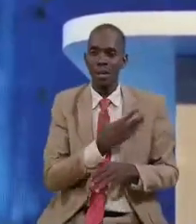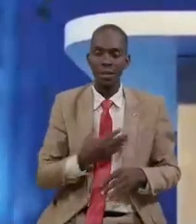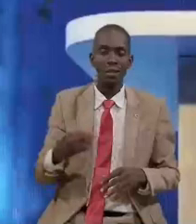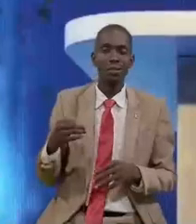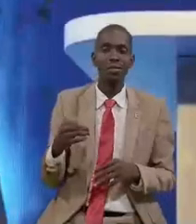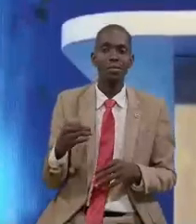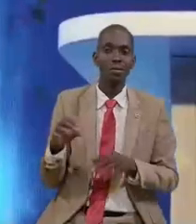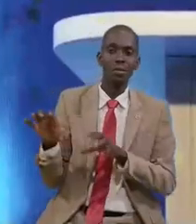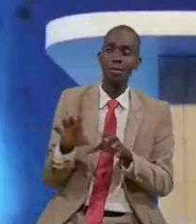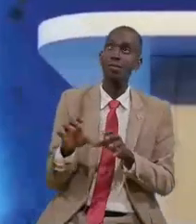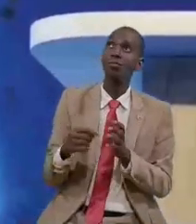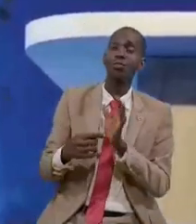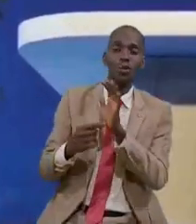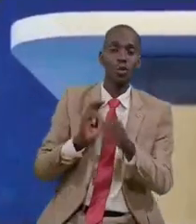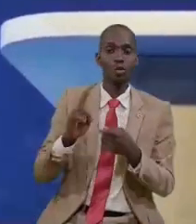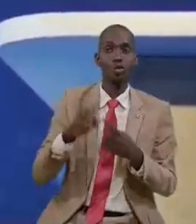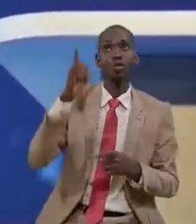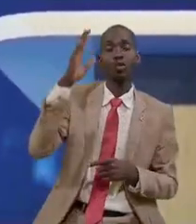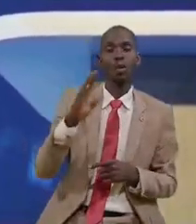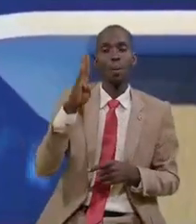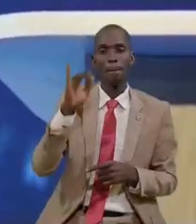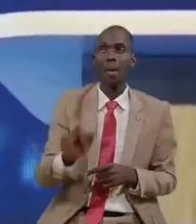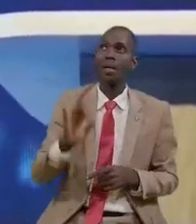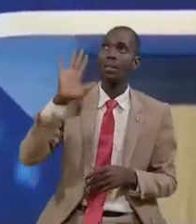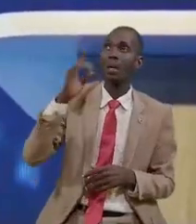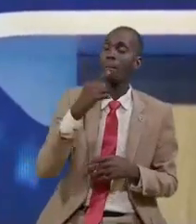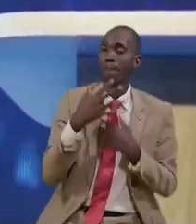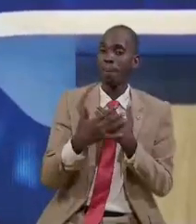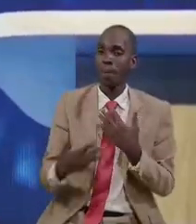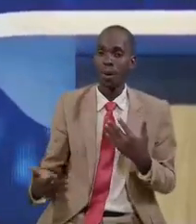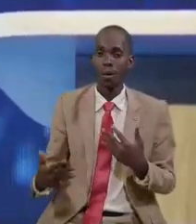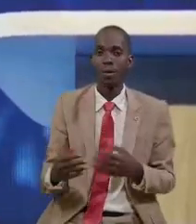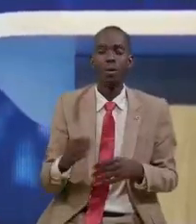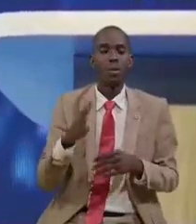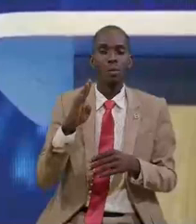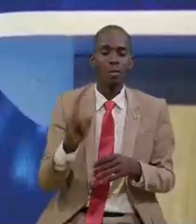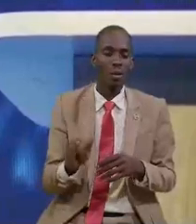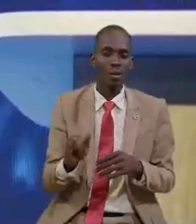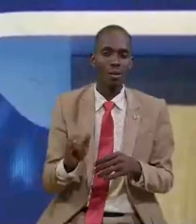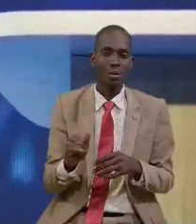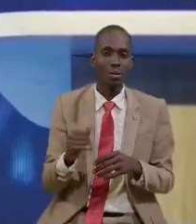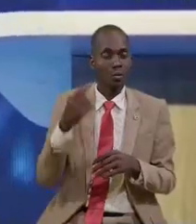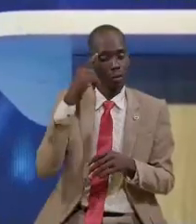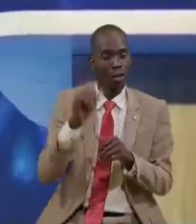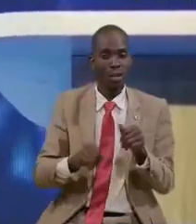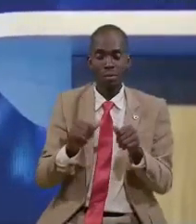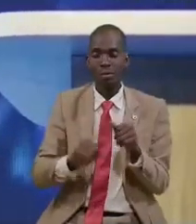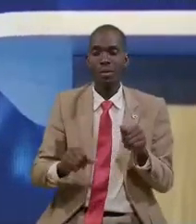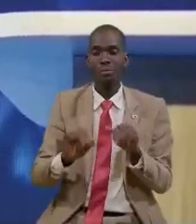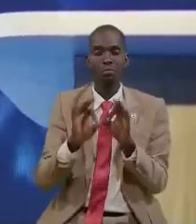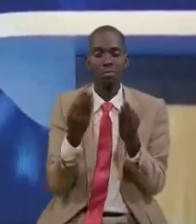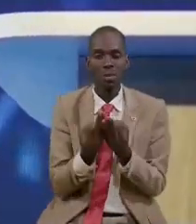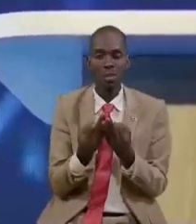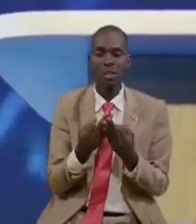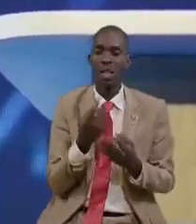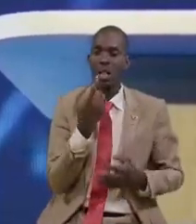Dieu par ton sang des hommes de toutes tribus, de toutes langues, de tout peuple et